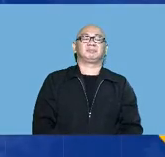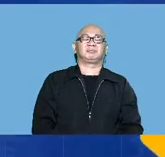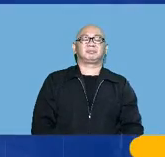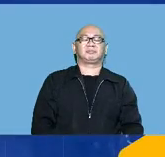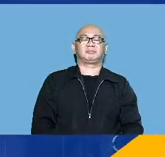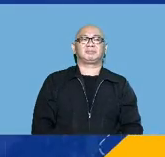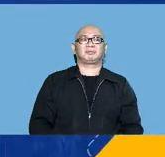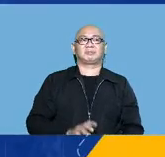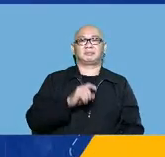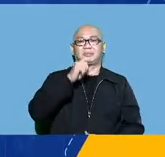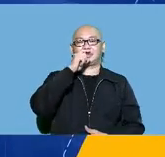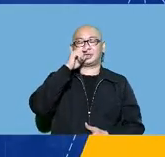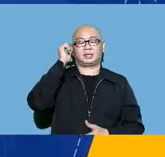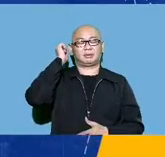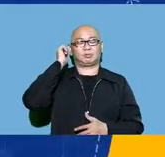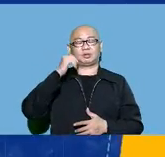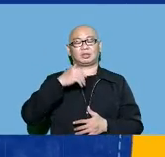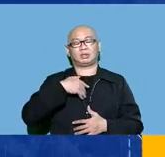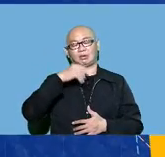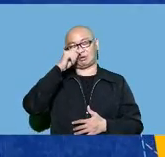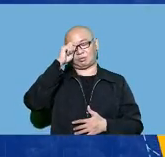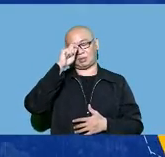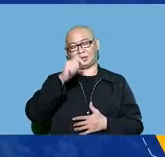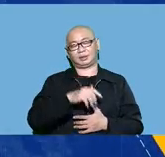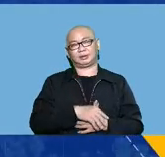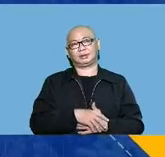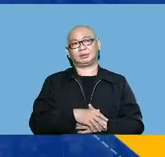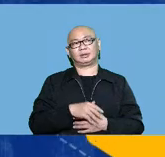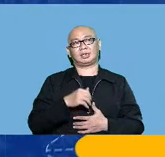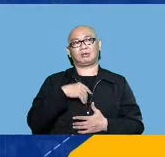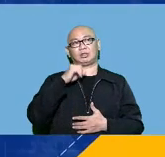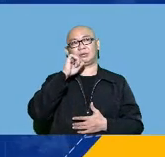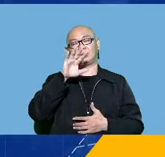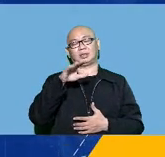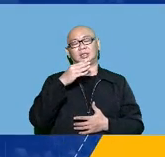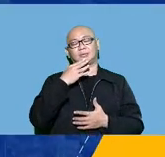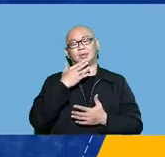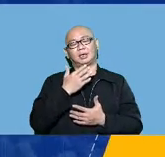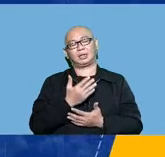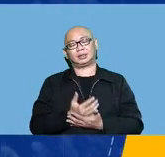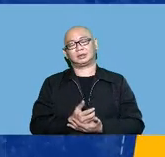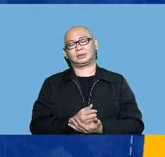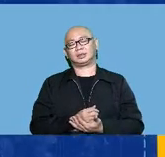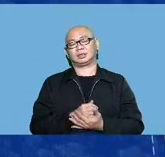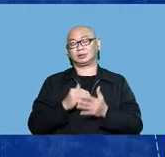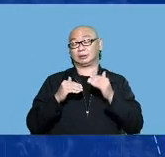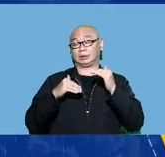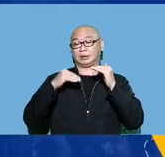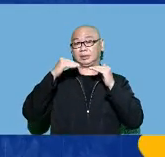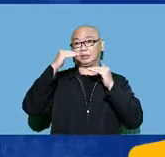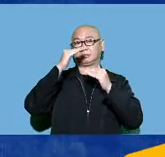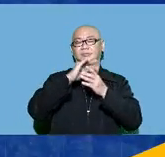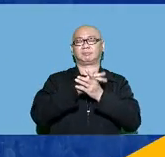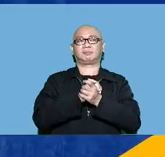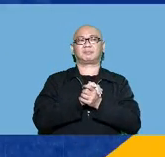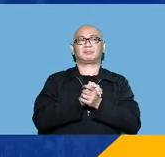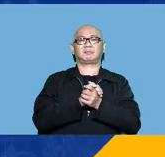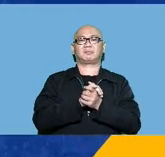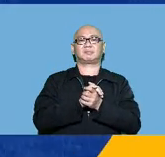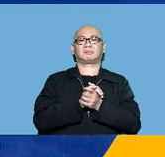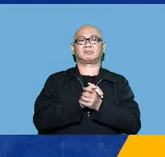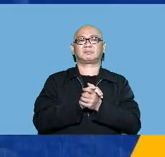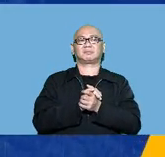Bapak dan Ibu yang saya hormati, saya mengucapkan terima kasih yang setinggi-tingginya